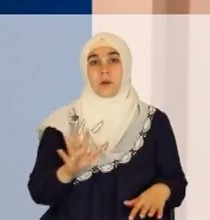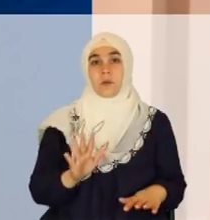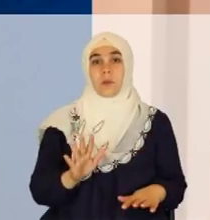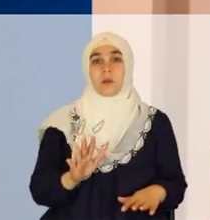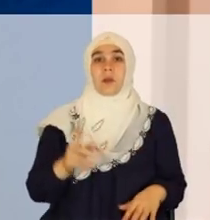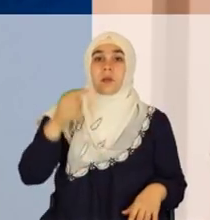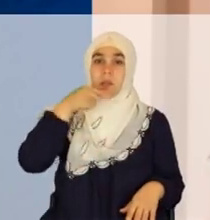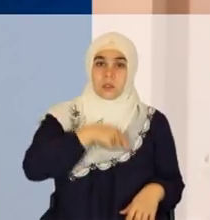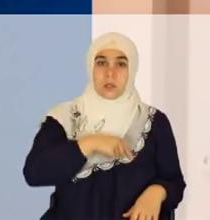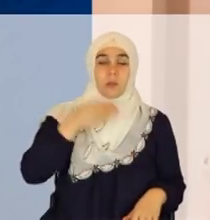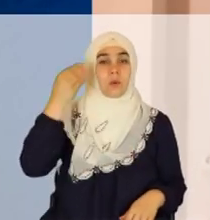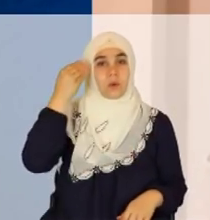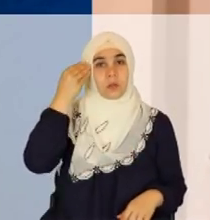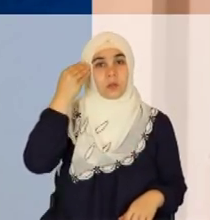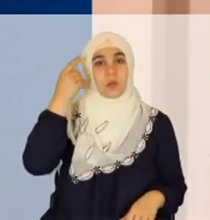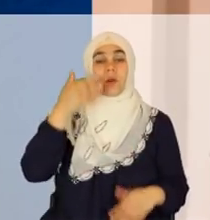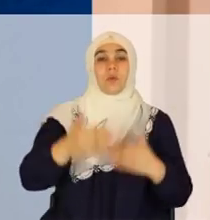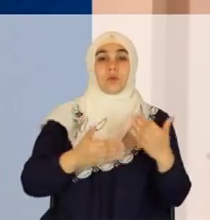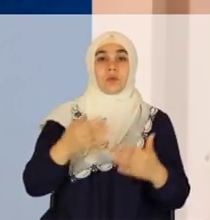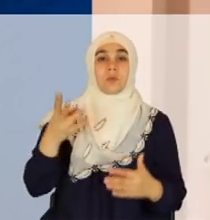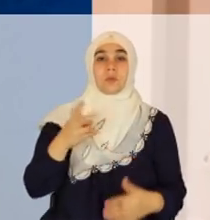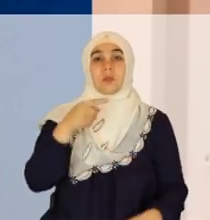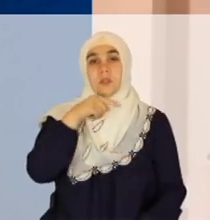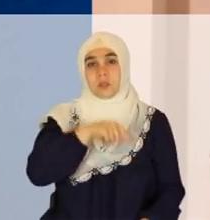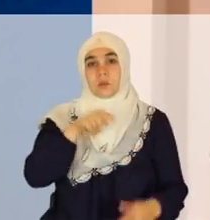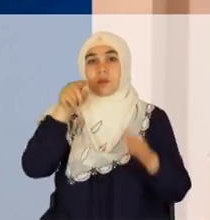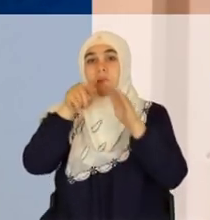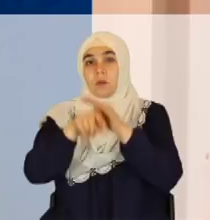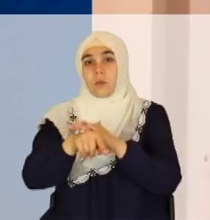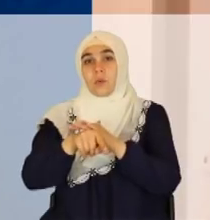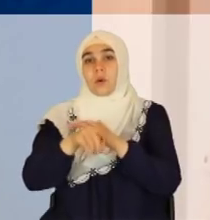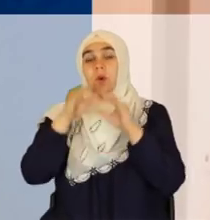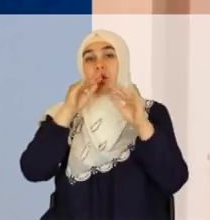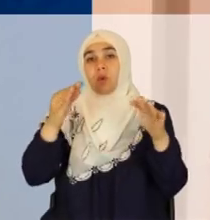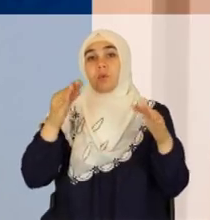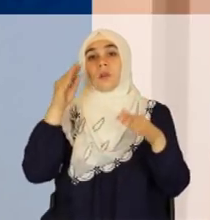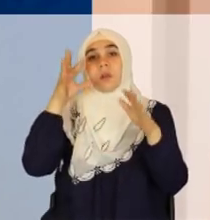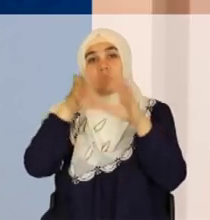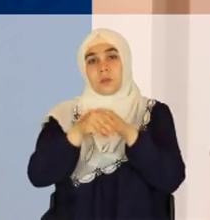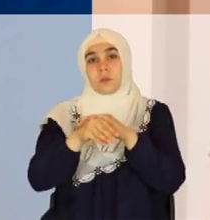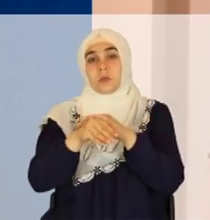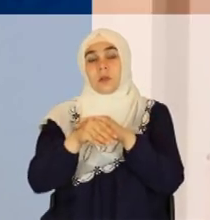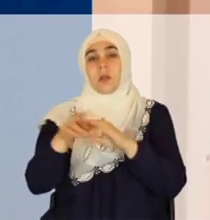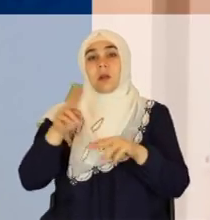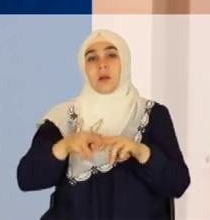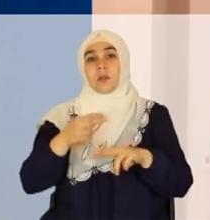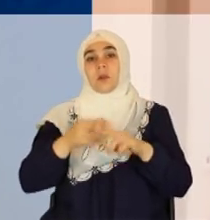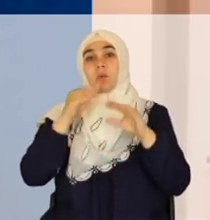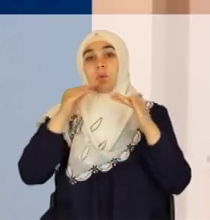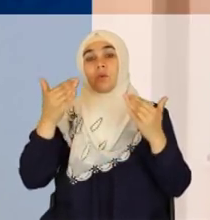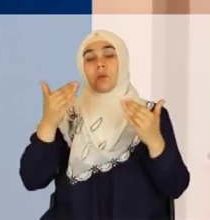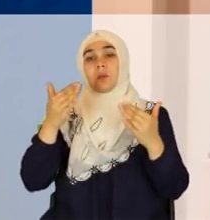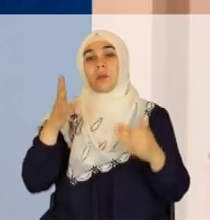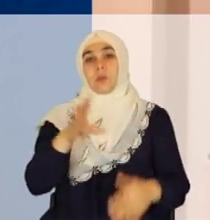kifoyalanib qolmay, mohiyatiga o'tishimiz kerak. Ichiga o'tishimiz kerak, ruhiga kirishimiz kerak. Va ana shu ruhaniyat